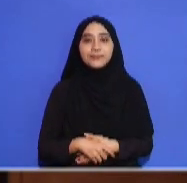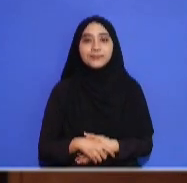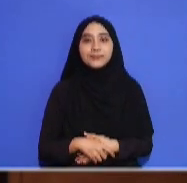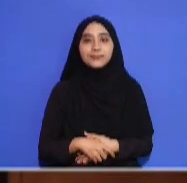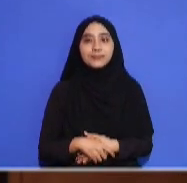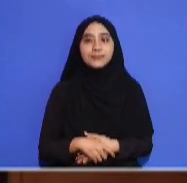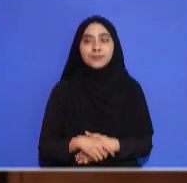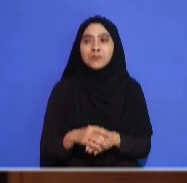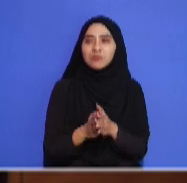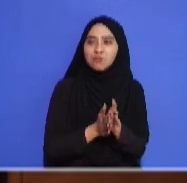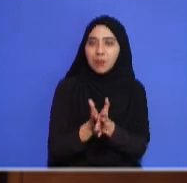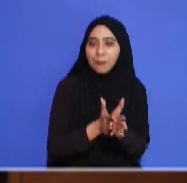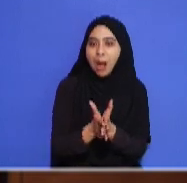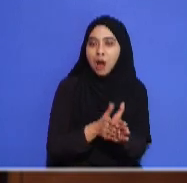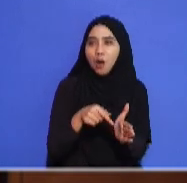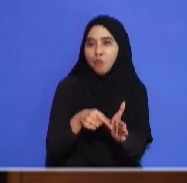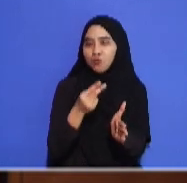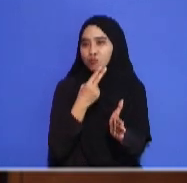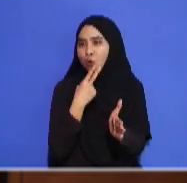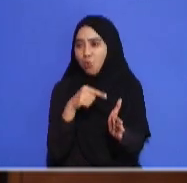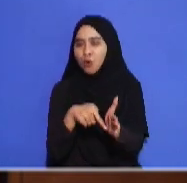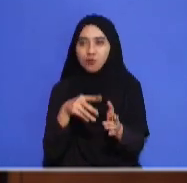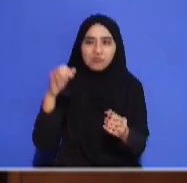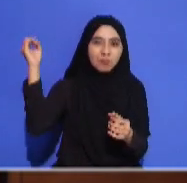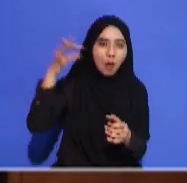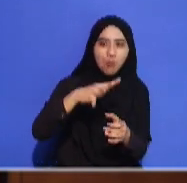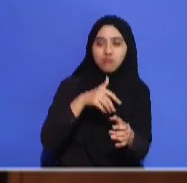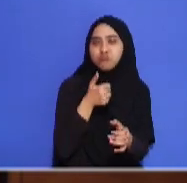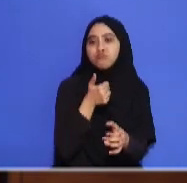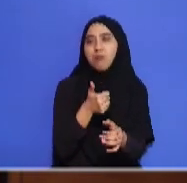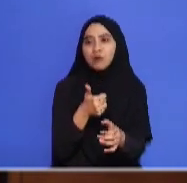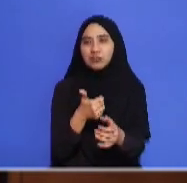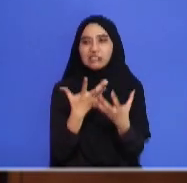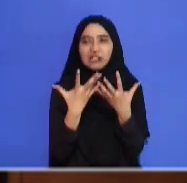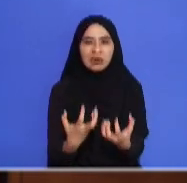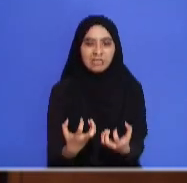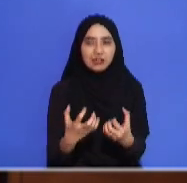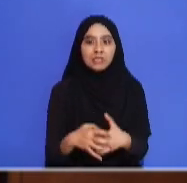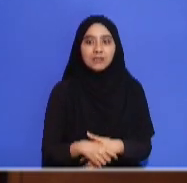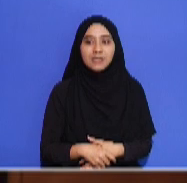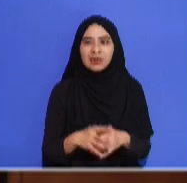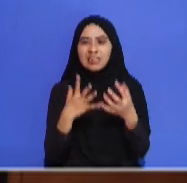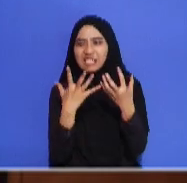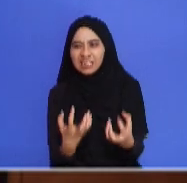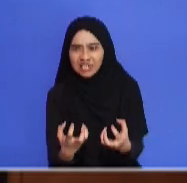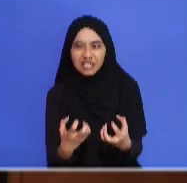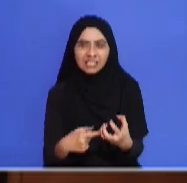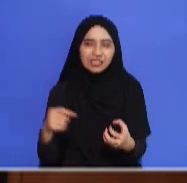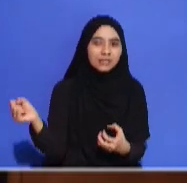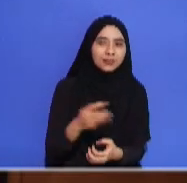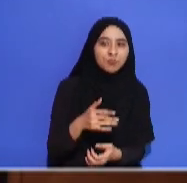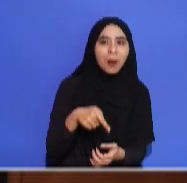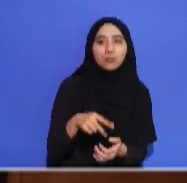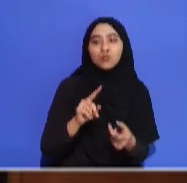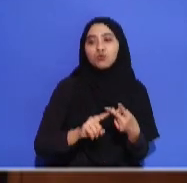kadang tani ing kapanewon Purwosari Gunung Kidul langkung cepat. Kejawi garingipun cepet, bobot kualitasipun ugi